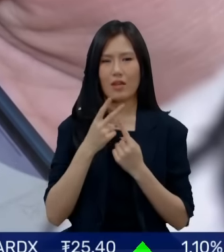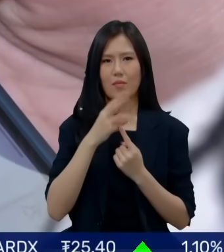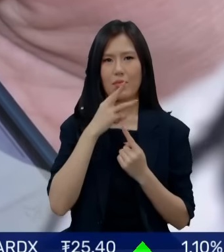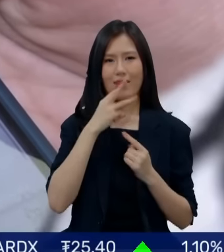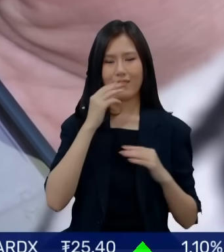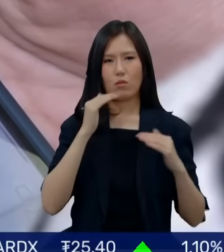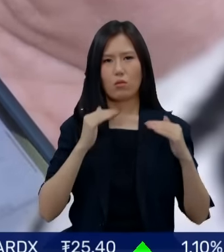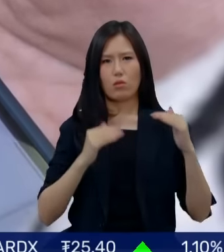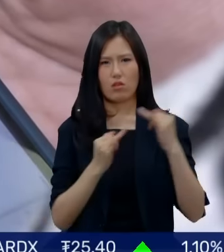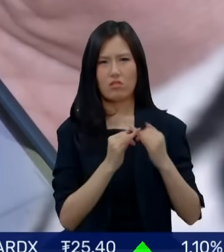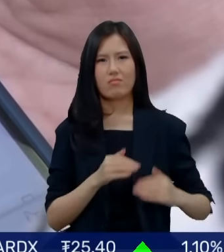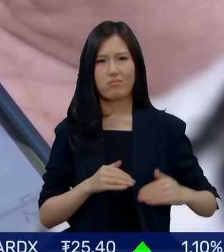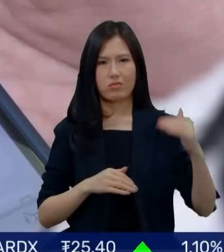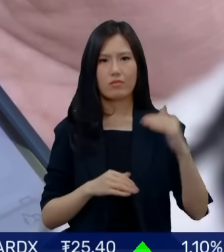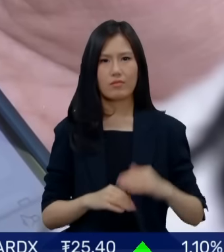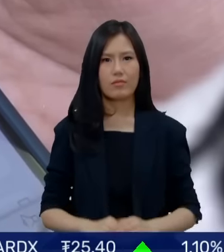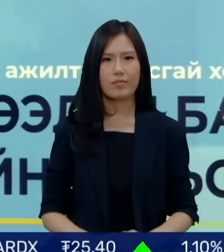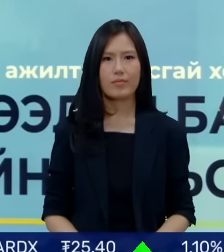байна.